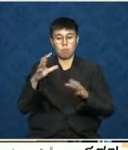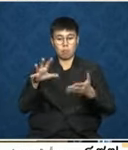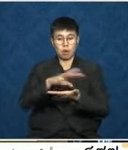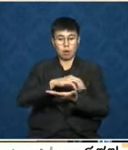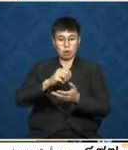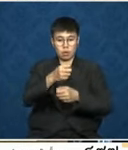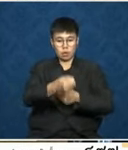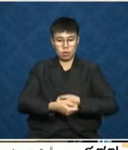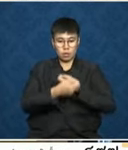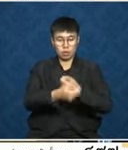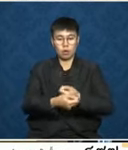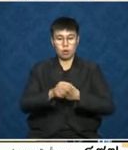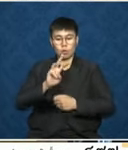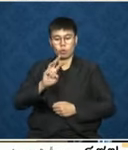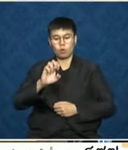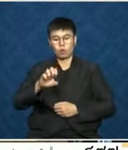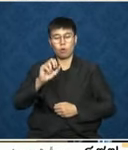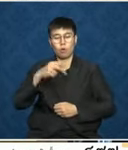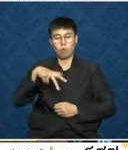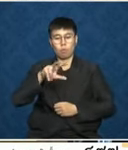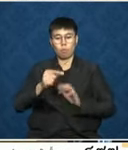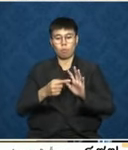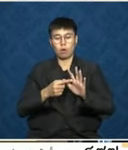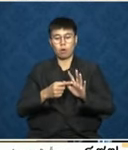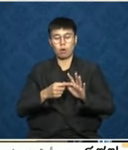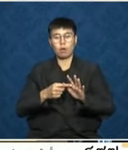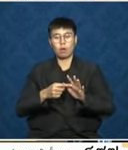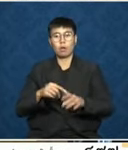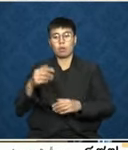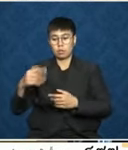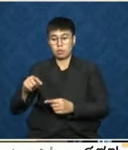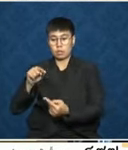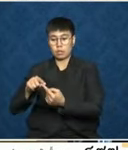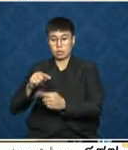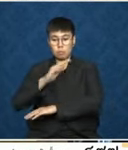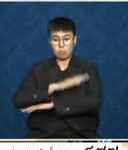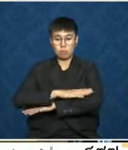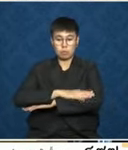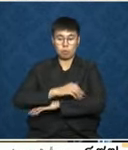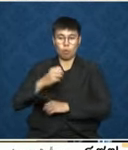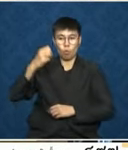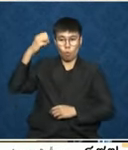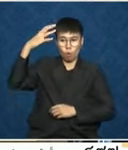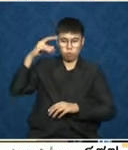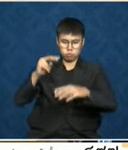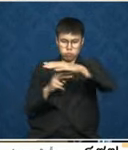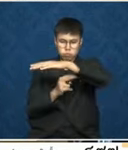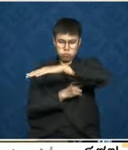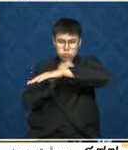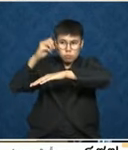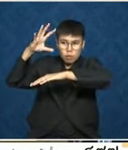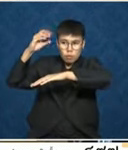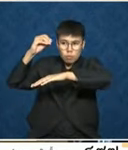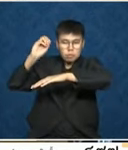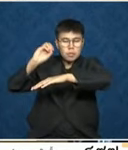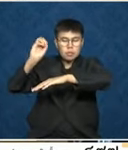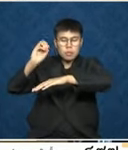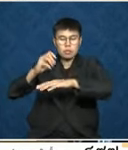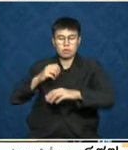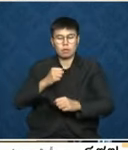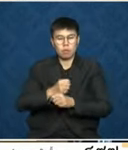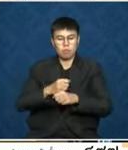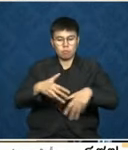วิภาวดี 25ข้ามไปหนังสือพิมพ์เนิสยังไม่มีไฟส่องสว่างบนสะพานลอยสร้างความเดือดร้อนให้กับพี่น้องประชา